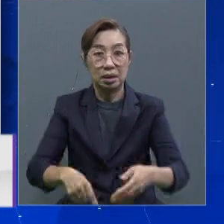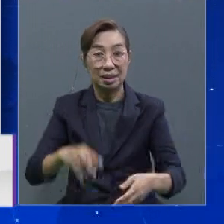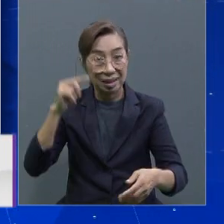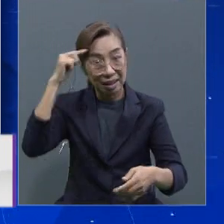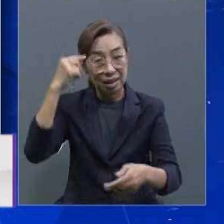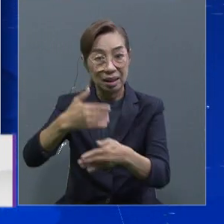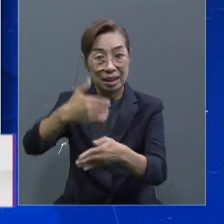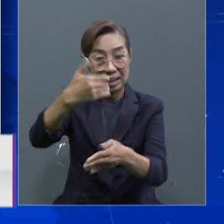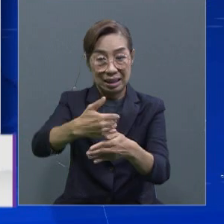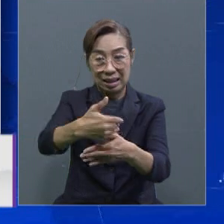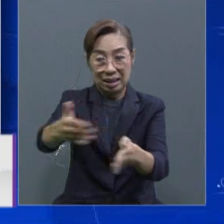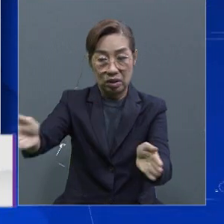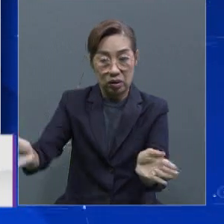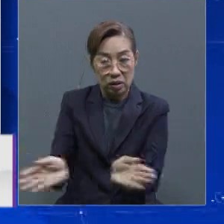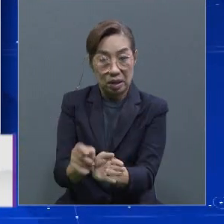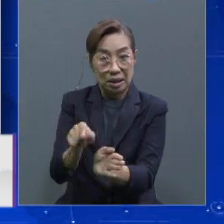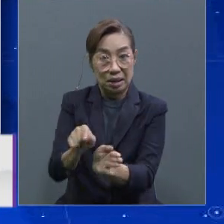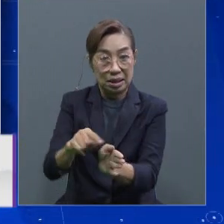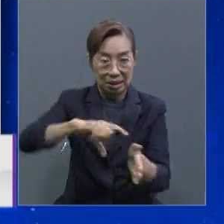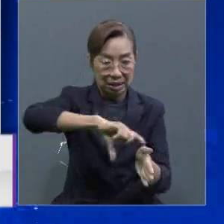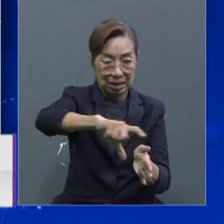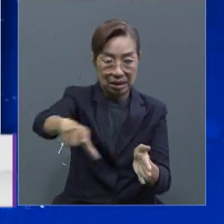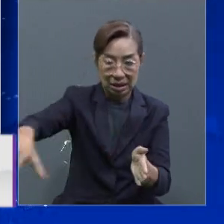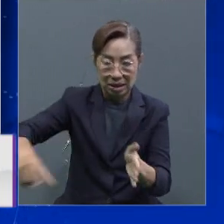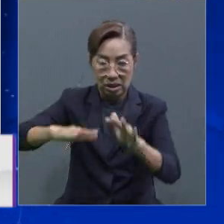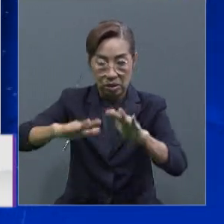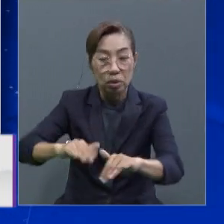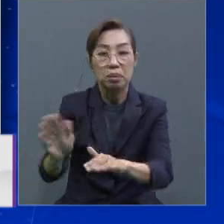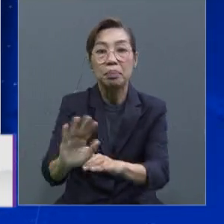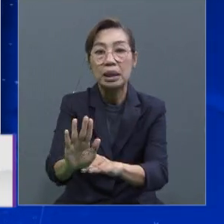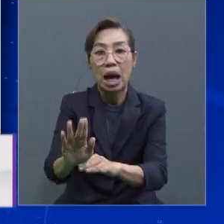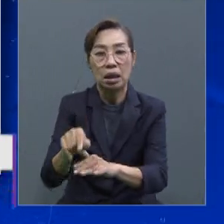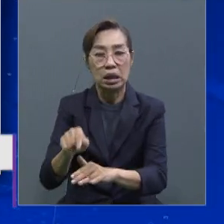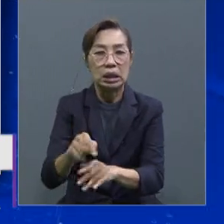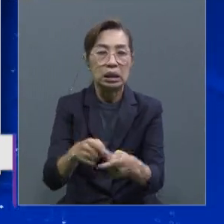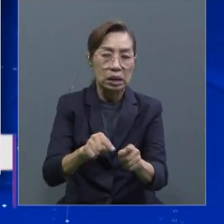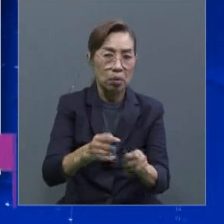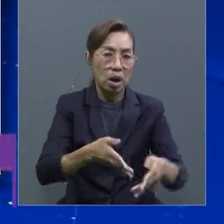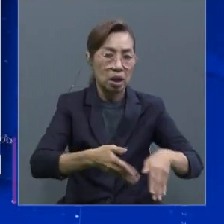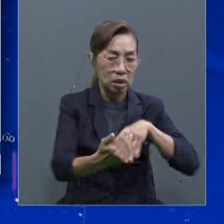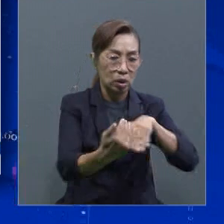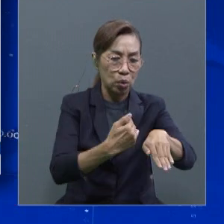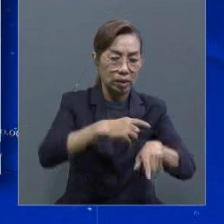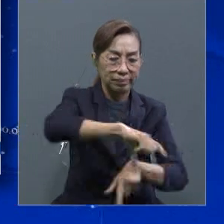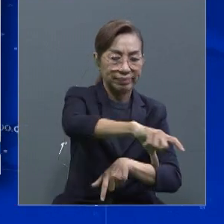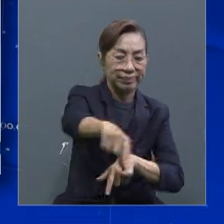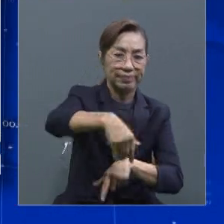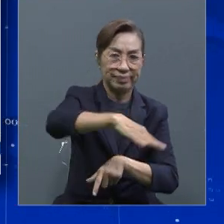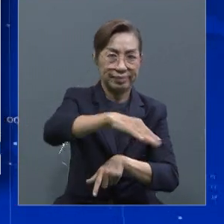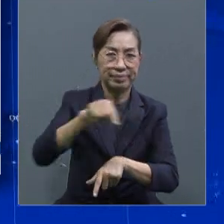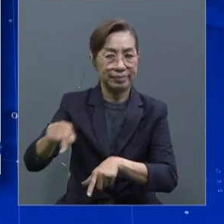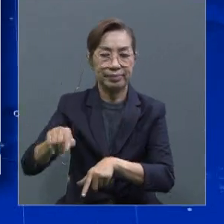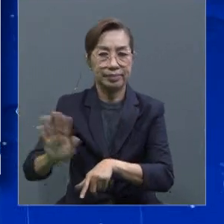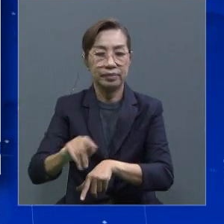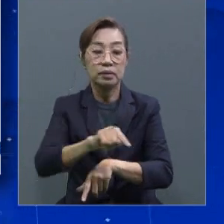สปริวค่ะไม่ใช่ภาพการทรุดตัวของสันเขื่อนบางลงและสปิลเวย์ตามที่เป็นข่าวในโลกออนไลน์นะคะขณะนี้เนี่ยมีการ